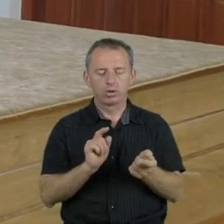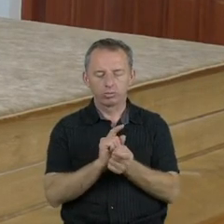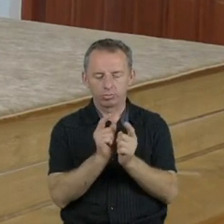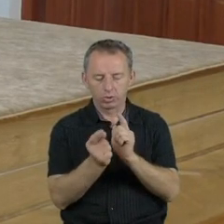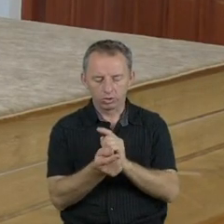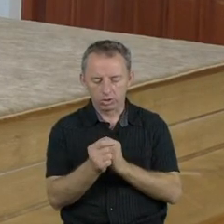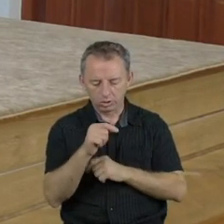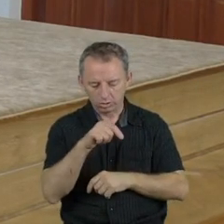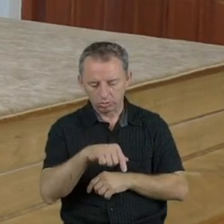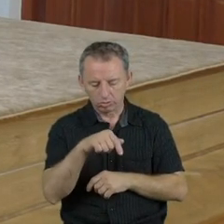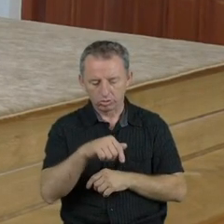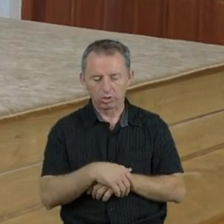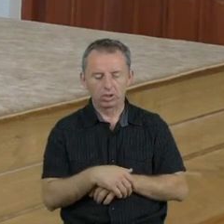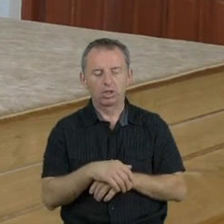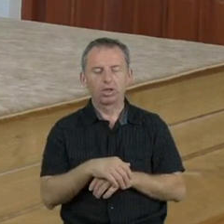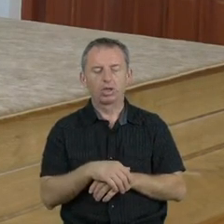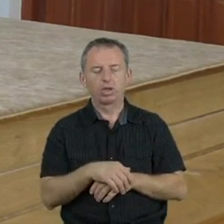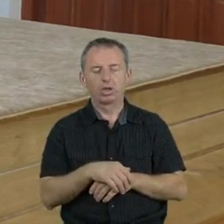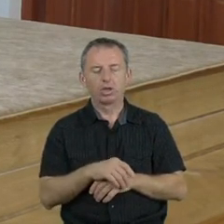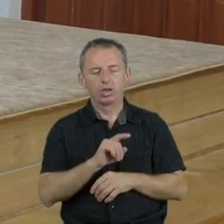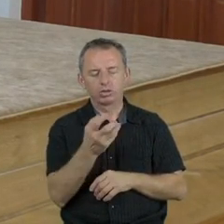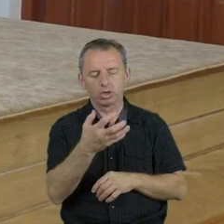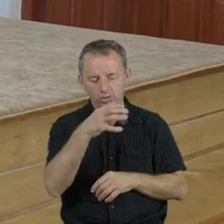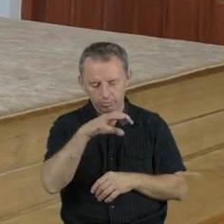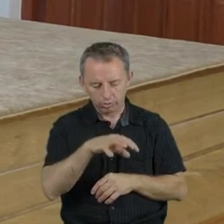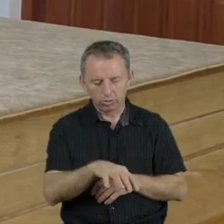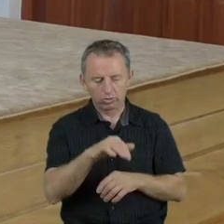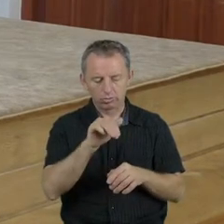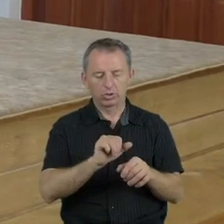tutaj, że Twój zbór może żyć,